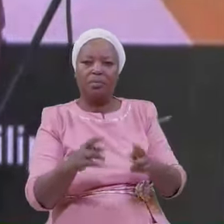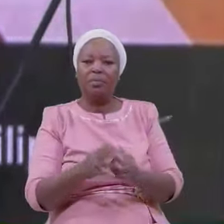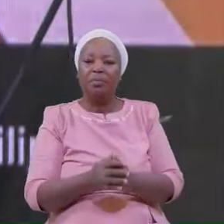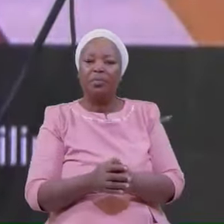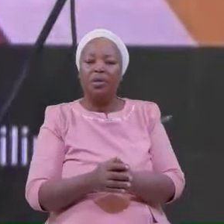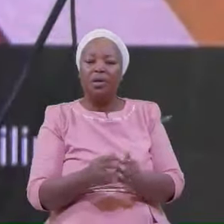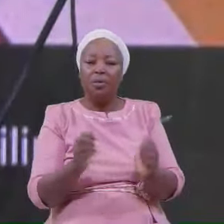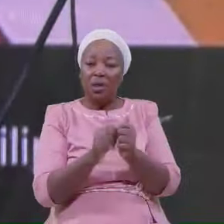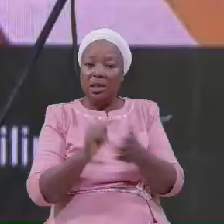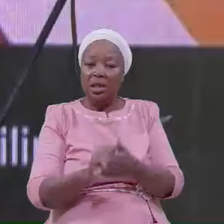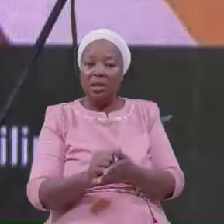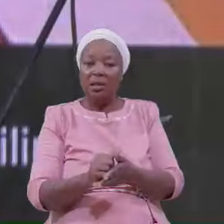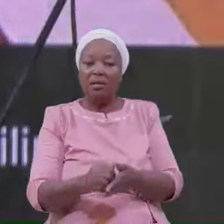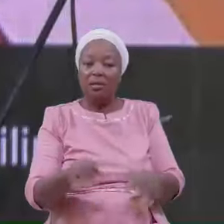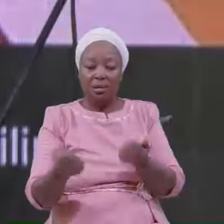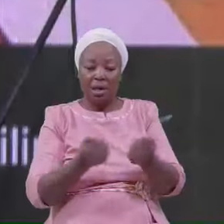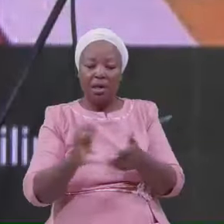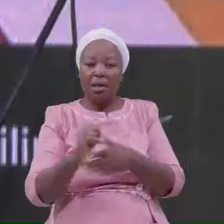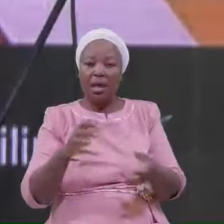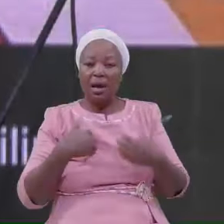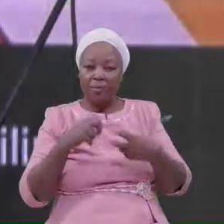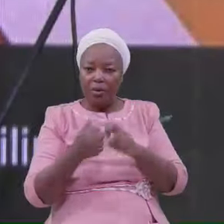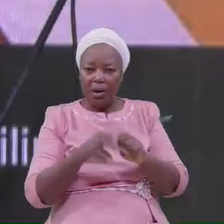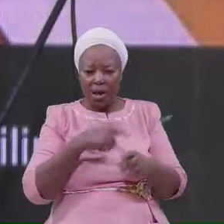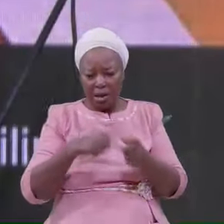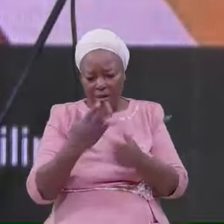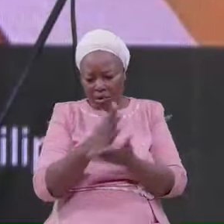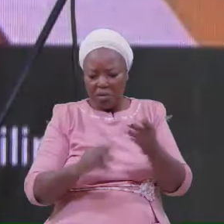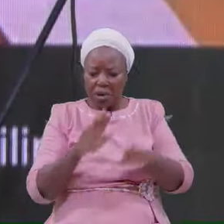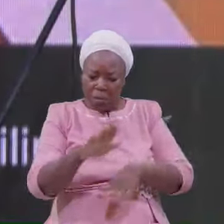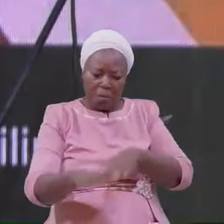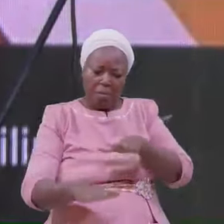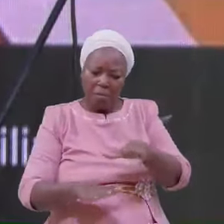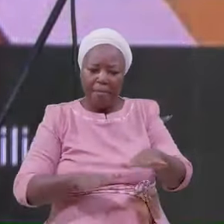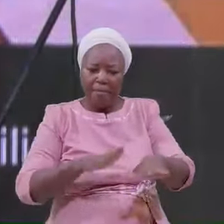isang tao na nakatingin. And somebody was passing by. May isang